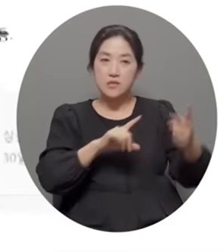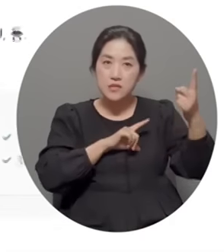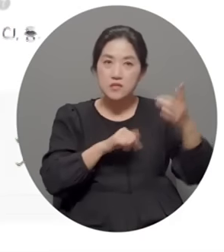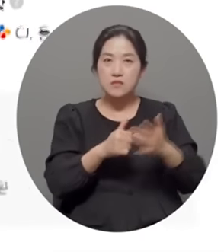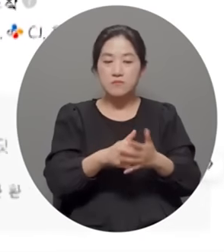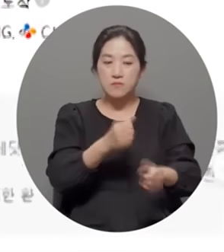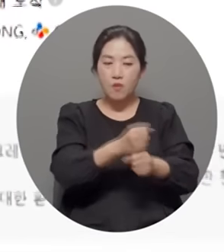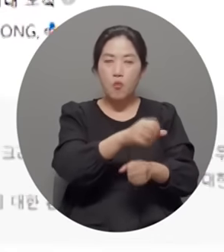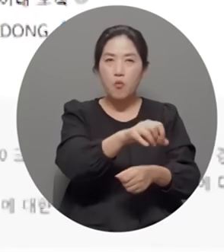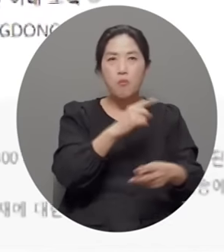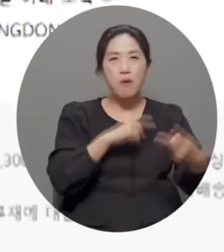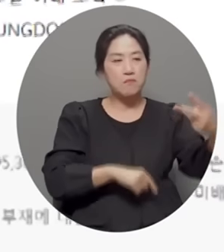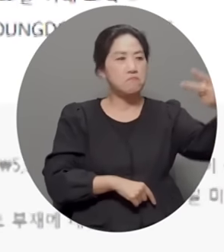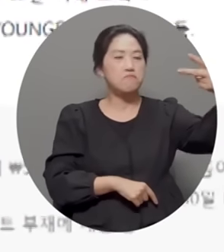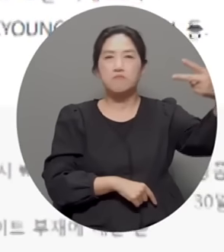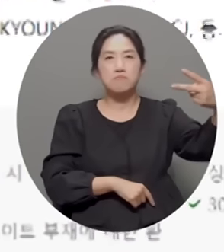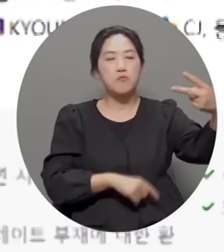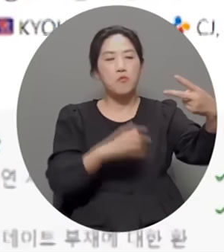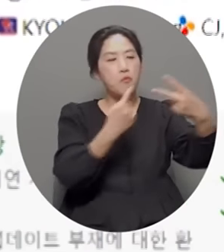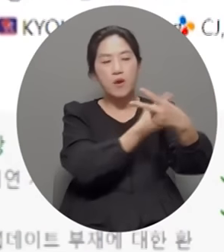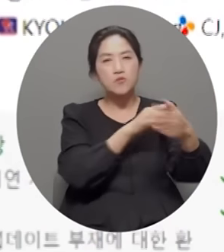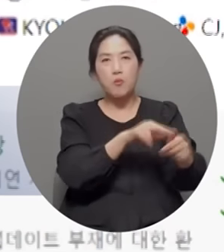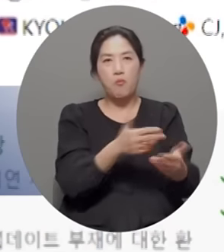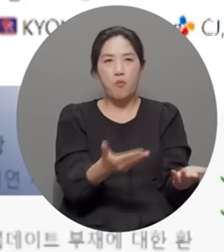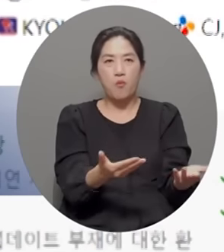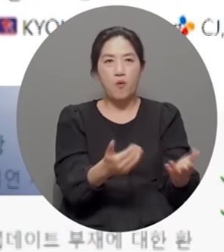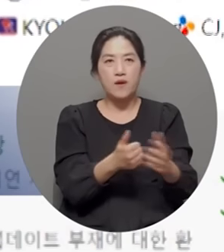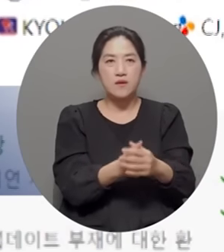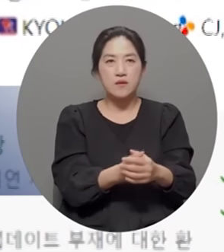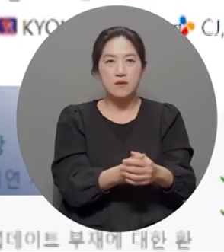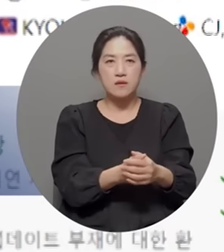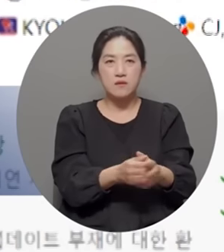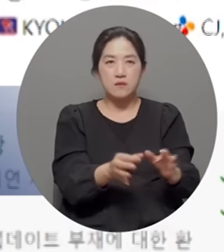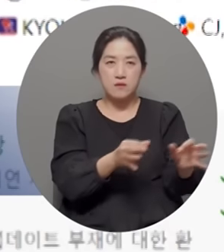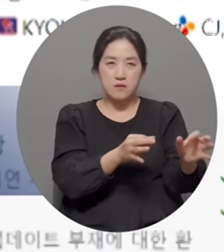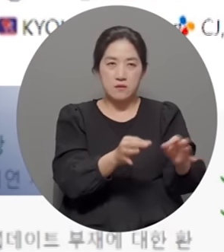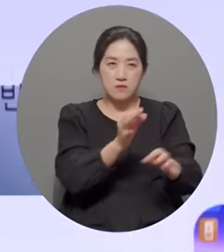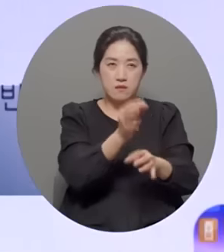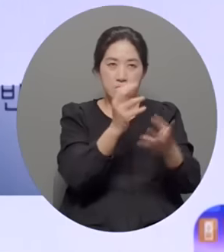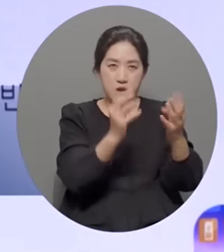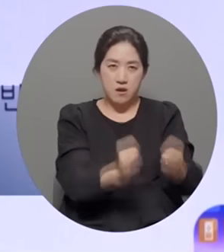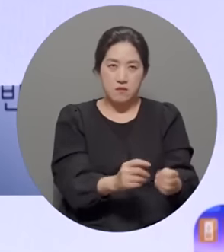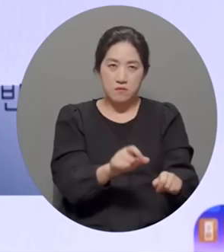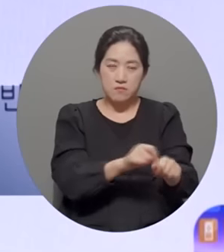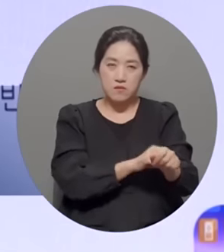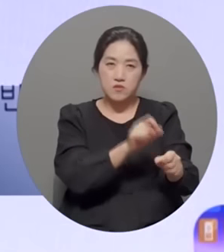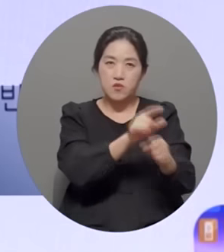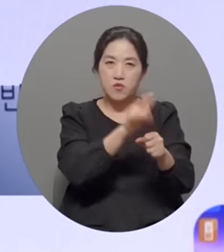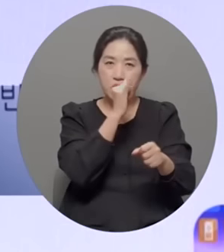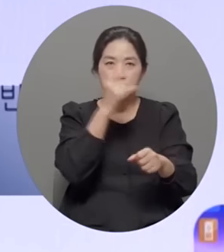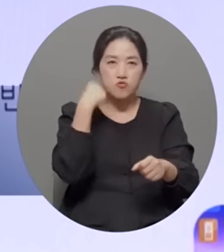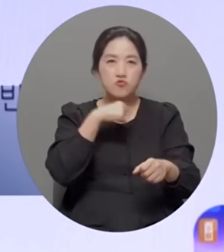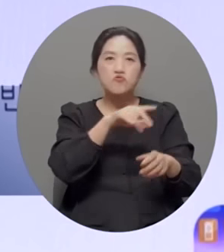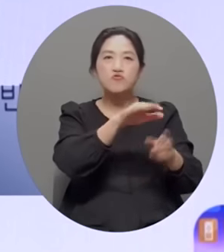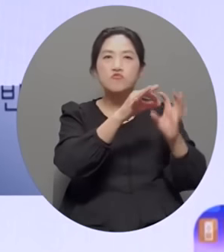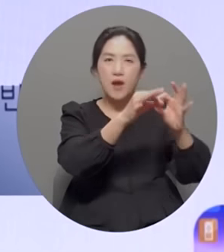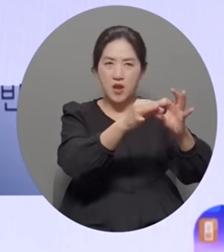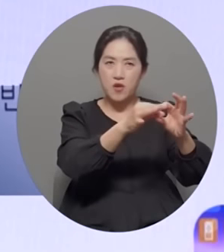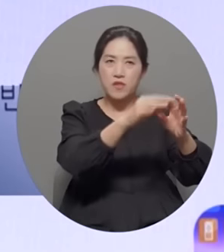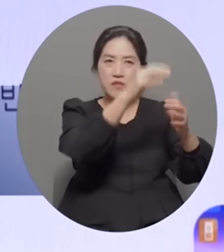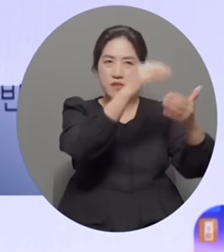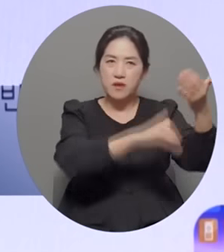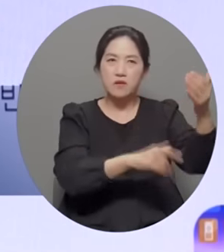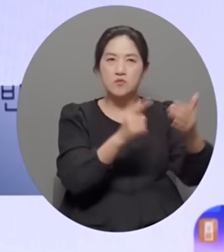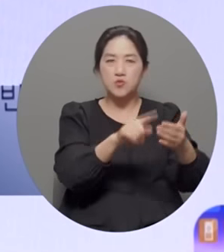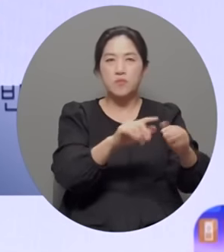정도만 노출되는 경우가 많습니다. 거래가 많고 어쨌든 약간 특수한 성격을 갖고 있는 중국 플랫폼에 대한 부분들은